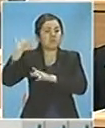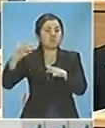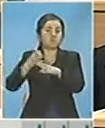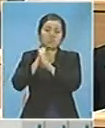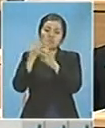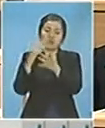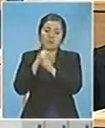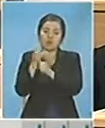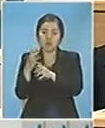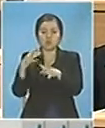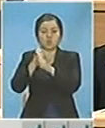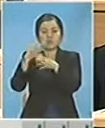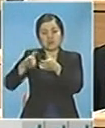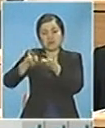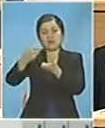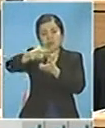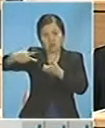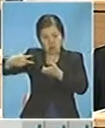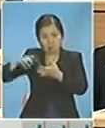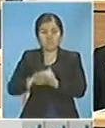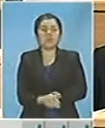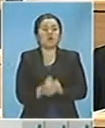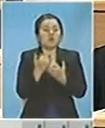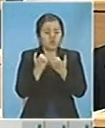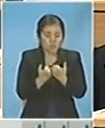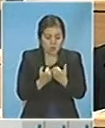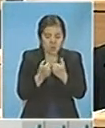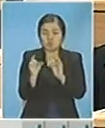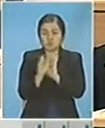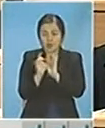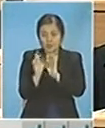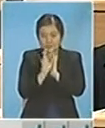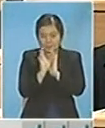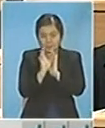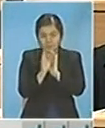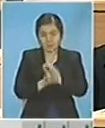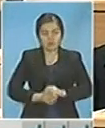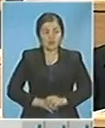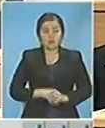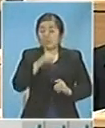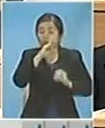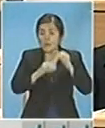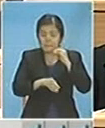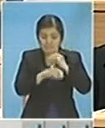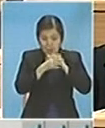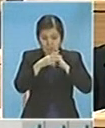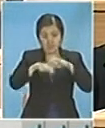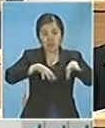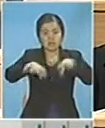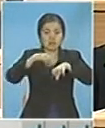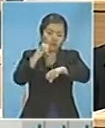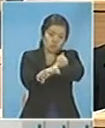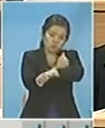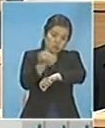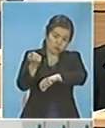เลยสำหรับประเด็นสุดท้ายนะคะก็คือการเพิ่มเติมในการจัดสวัสดิการและการส